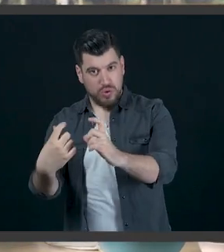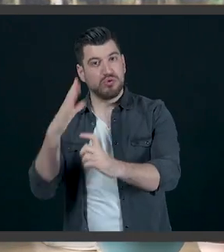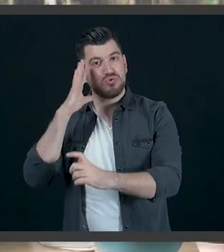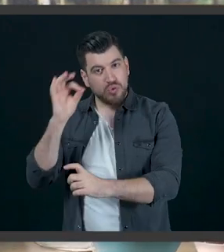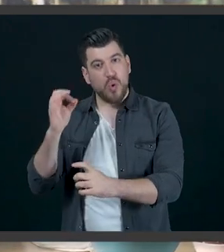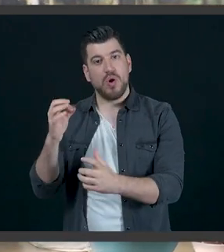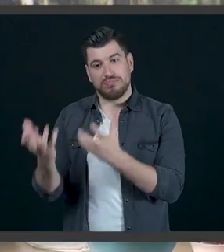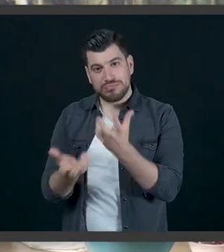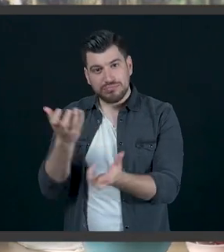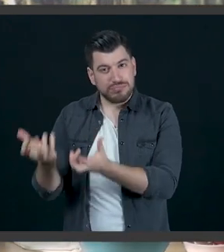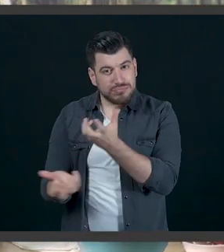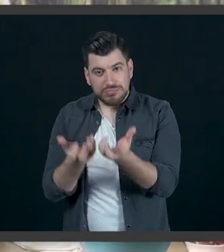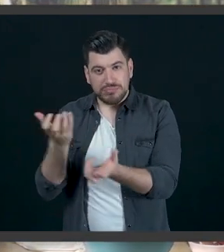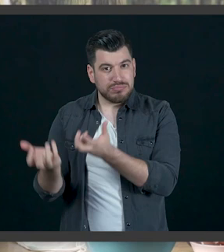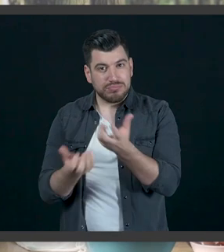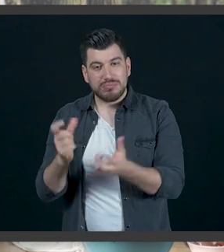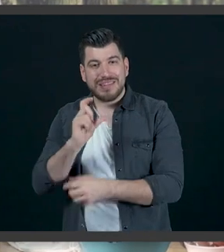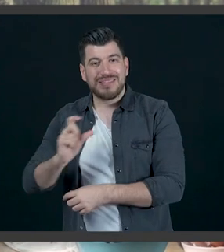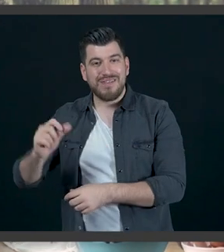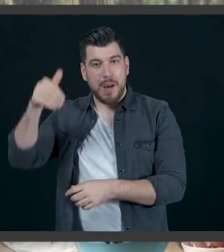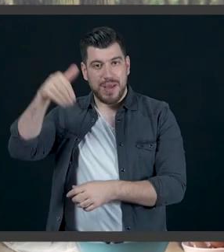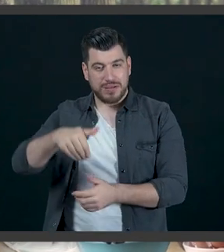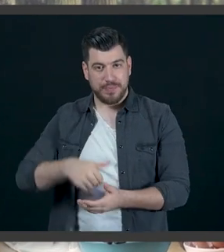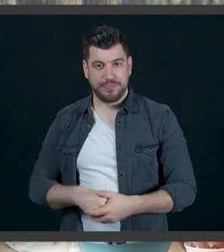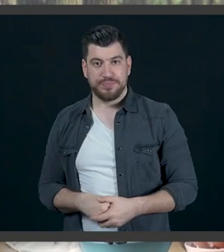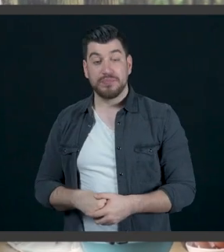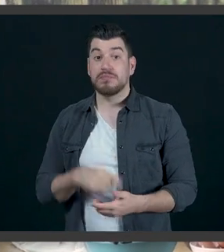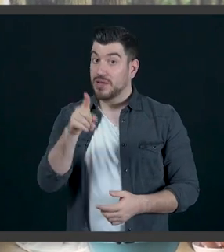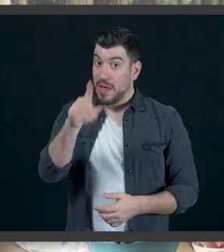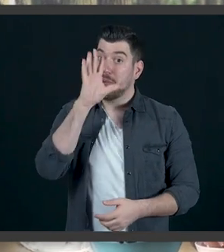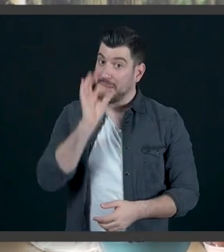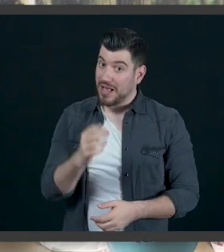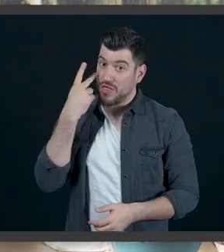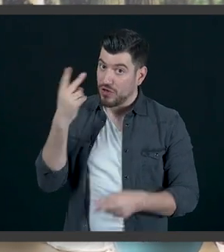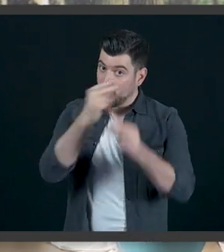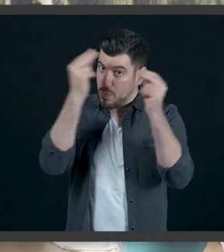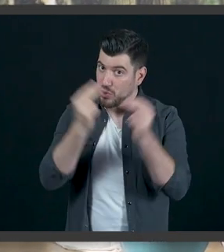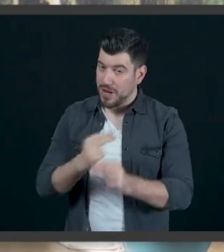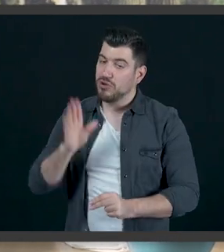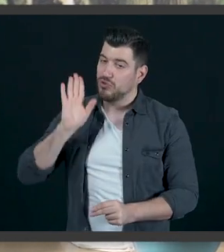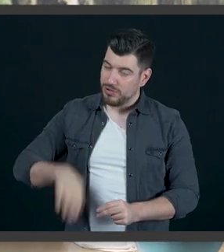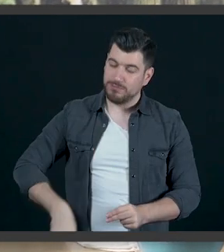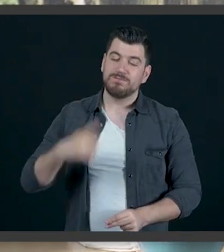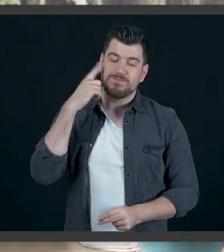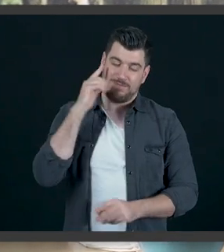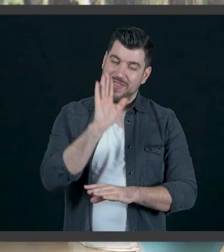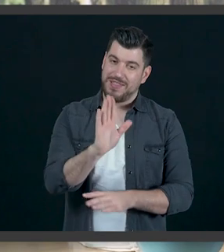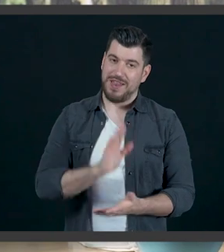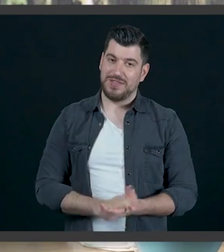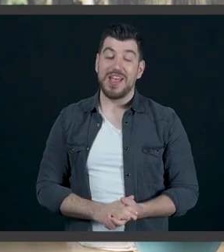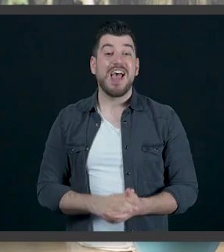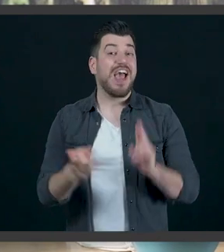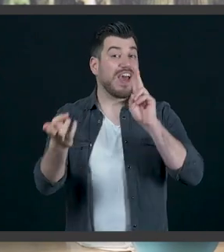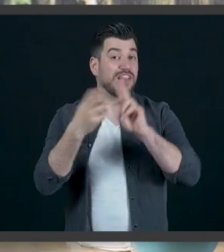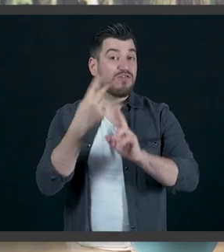μέσα για να μπορέσει να ψηθεί σε Ben Marie που λέμε. Και πιστέψτε με, όταν θα δείτε στο τέλος το αποτέλεσμα θα καταλάβετε γιατί. Άρα